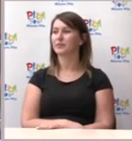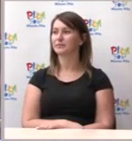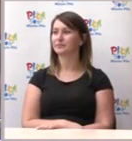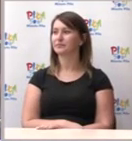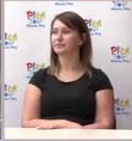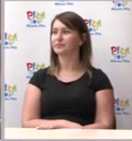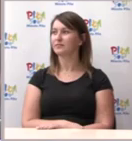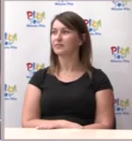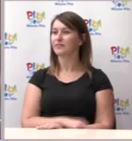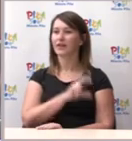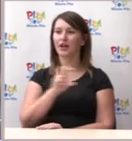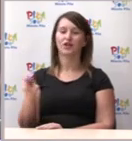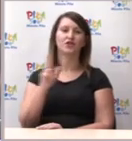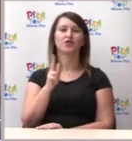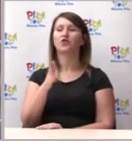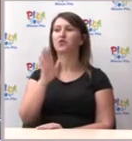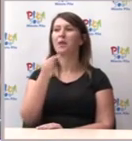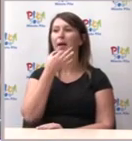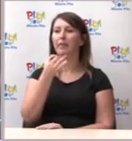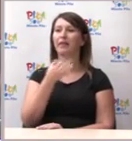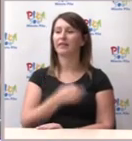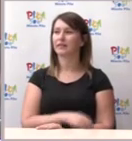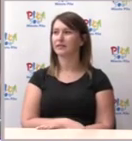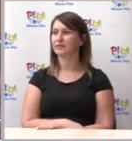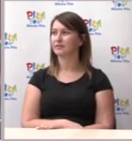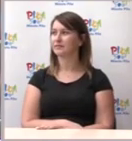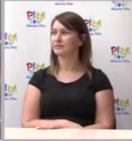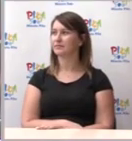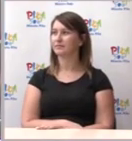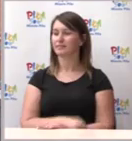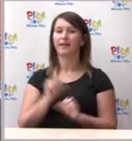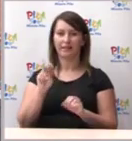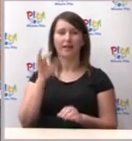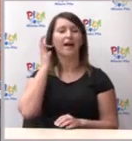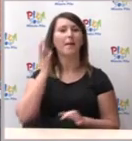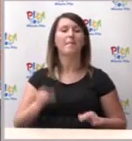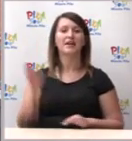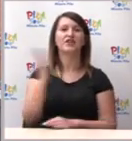punktu, bardzo proszę, ktoś chciałby zabrać głos? Pani przewodnicząca Wiesława Sztaba.